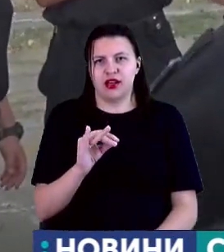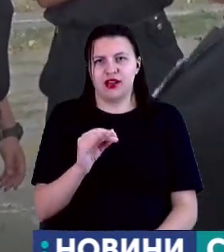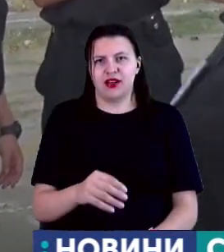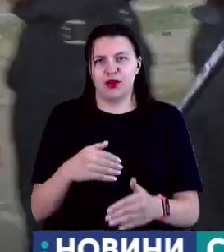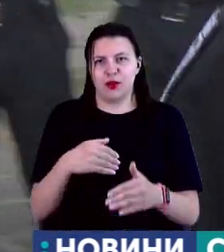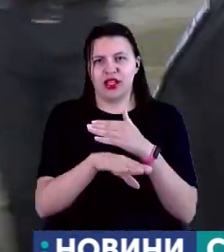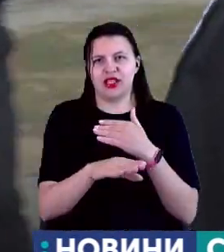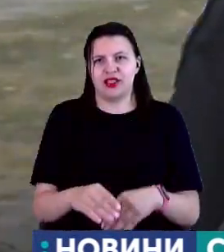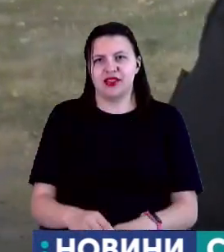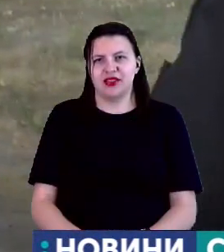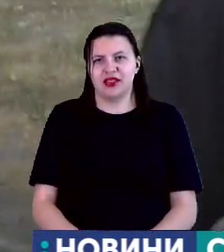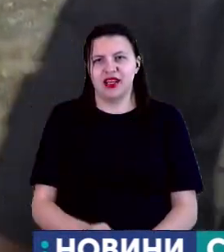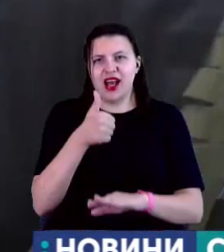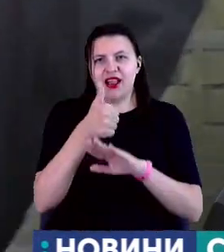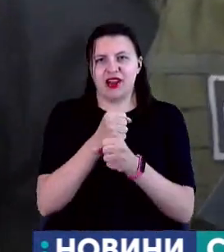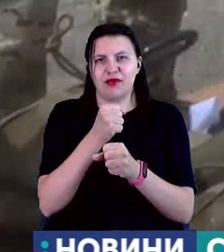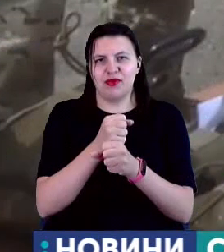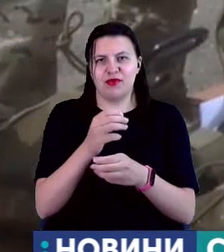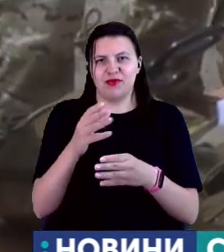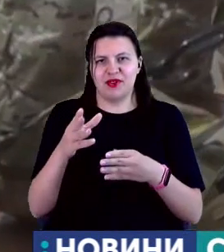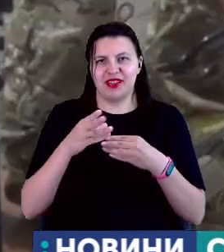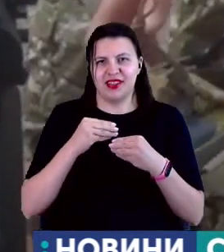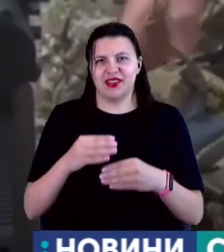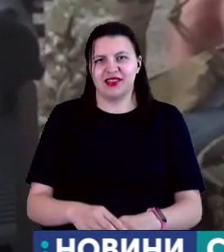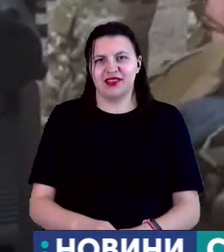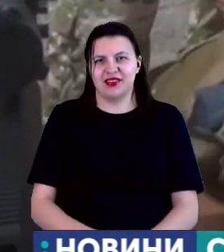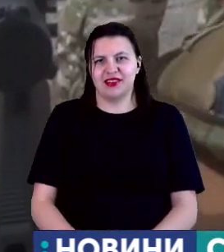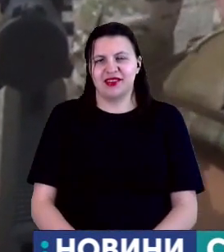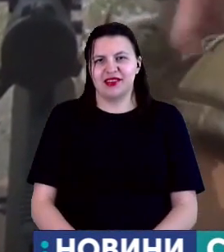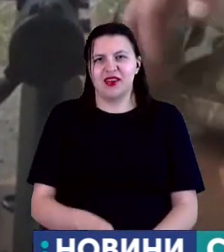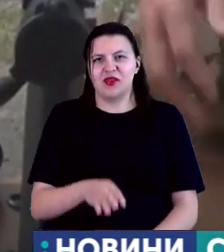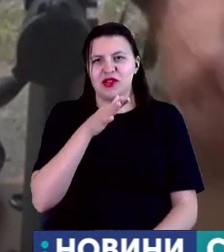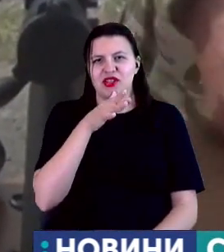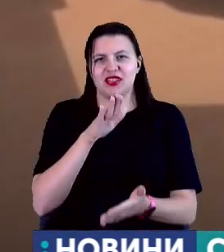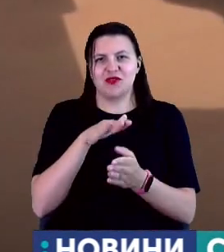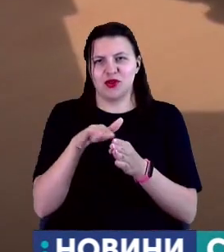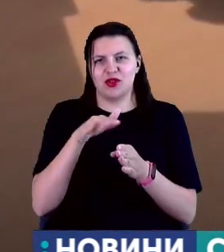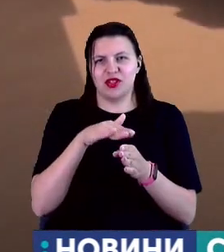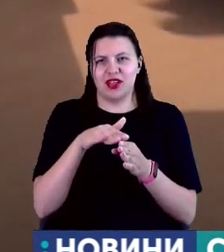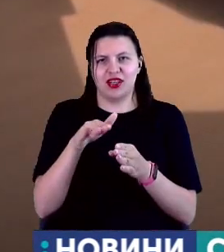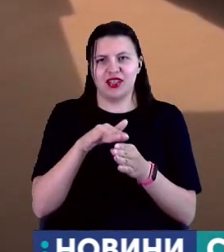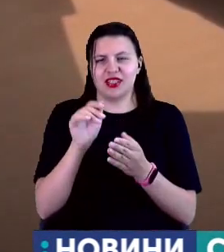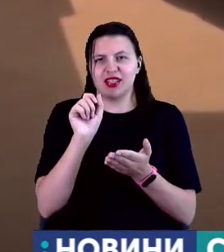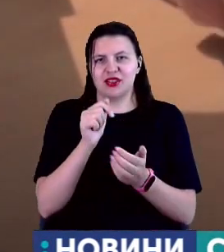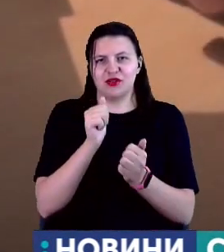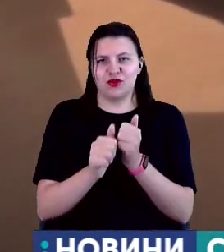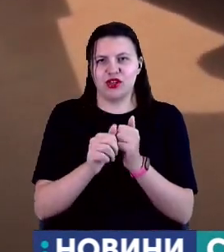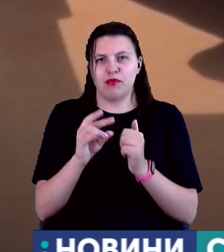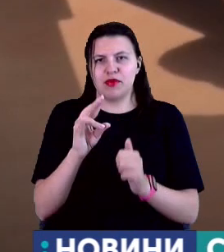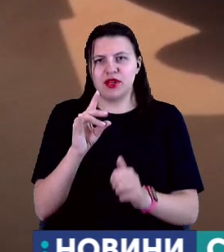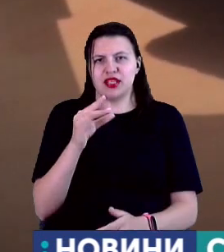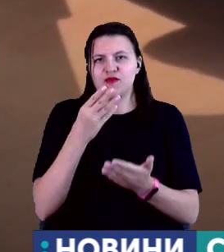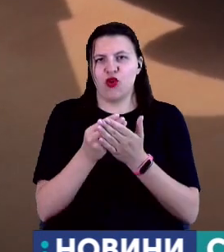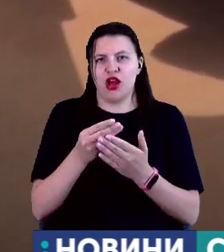Головне роботи в місті. Головне робота в місті, так, я зрозумів. Під час виконання бойової задачі в кожного бійця своя аптечка. У складі групи є